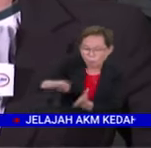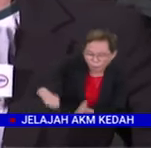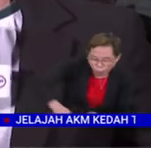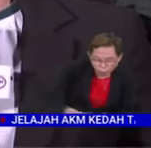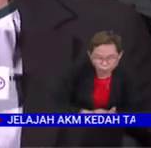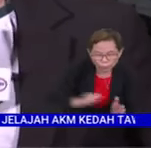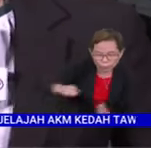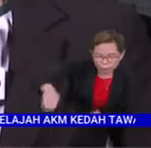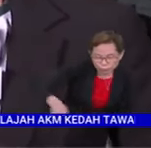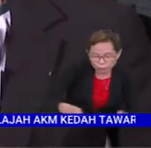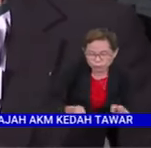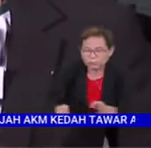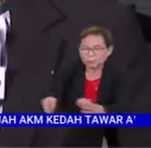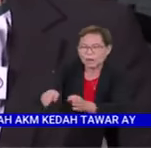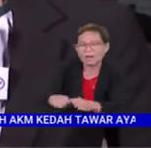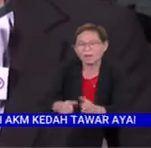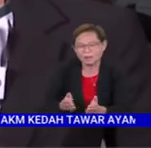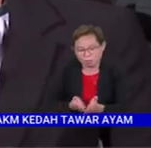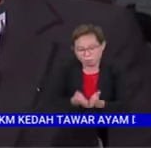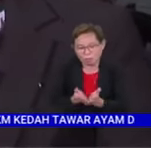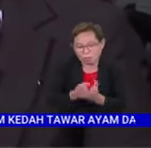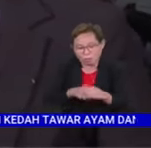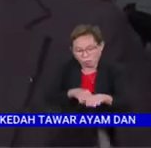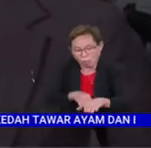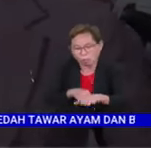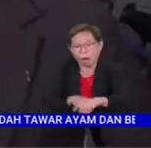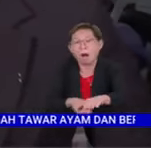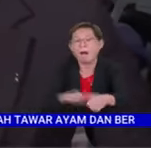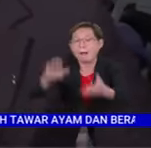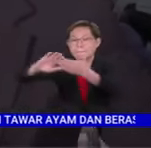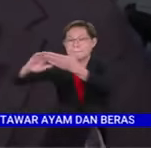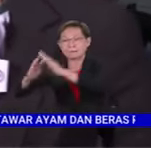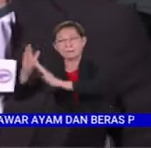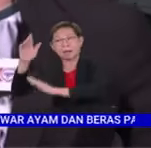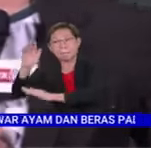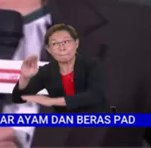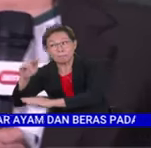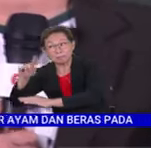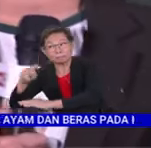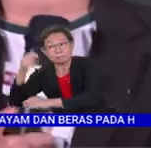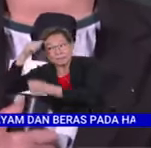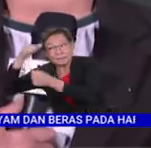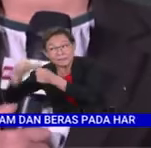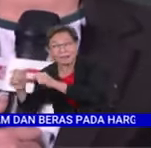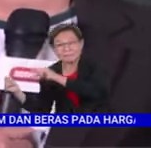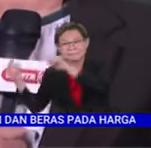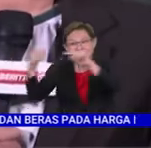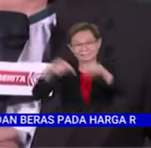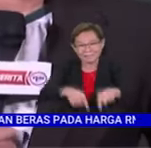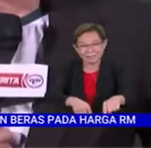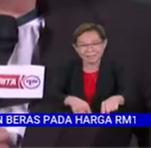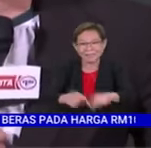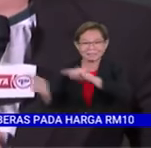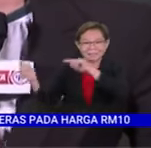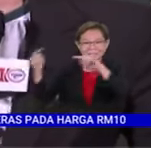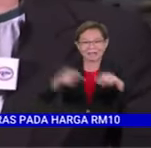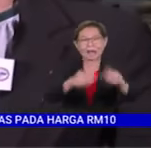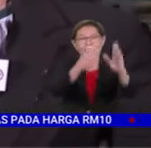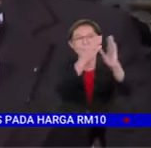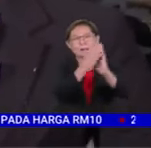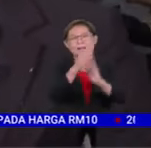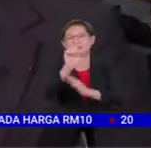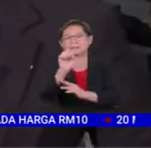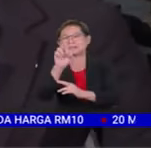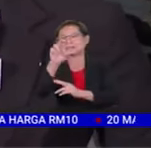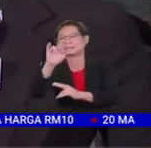Lupar. Jadi untuk masyarakat setempat sama ada di Seri Aman ataupun di Bertong ini sendiri, jangan lupalah datang bertandang ke bahagian ke Bandar